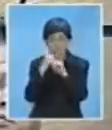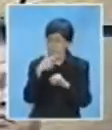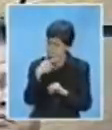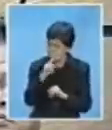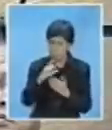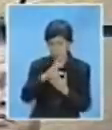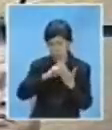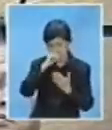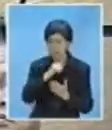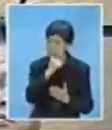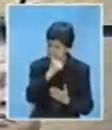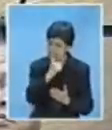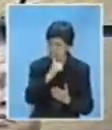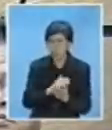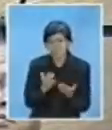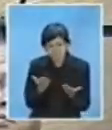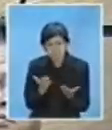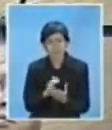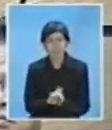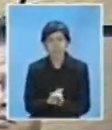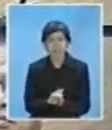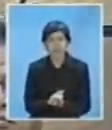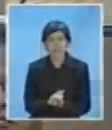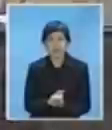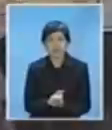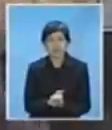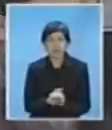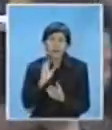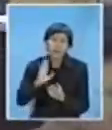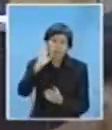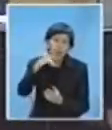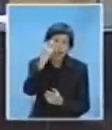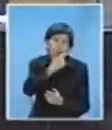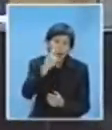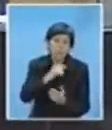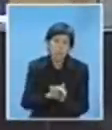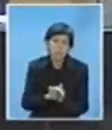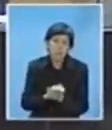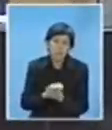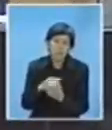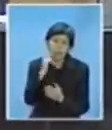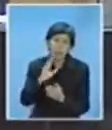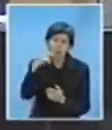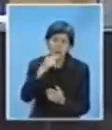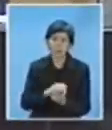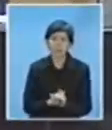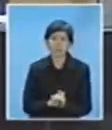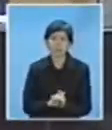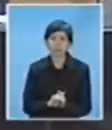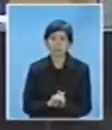ชน์กับประเทศของเรานะคะแต่ เดี๋ยวนะครับท่านประท้วงใครนะครับ ประเด็นไหนนะครับ